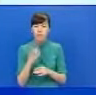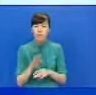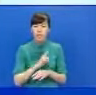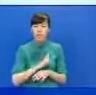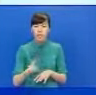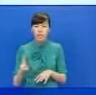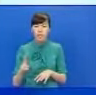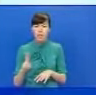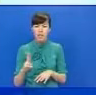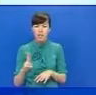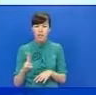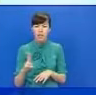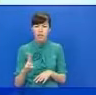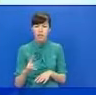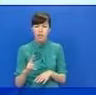бір